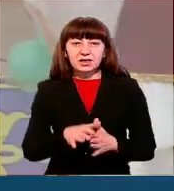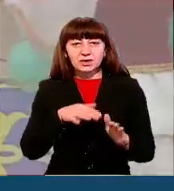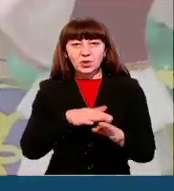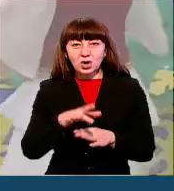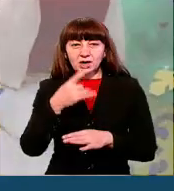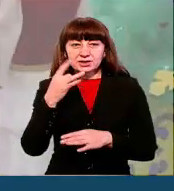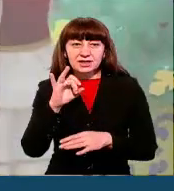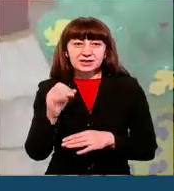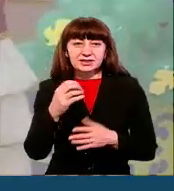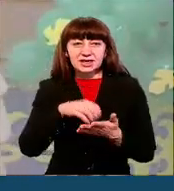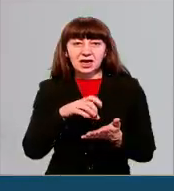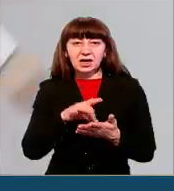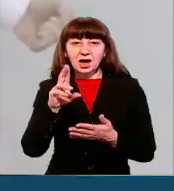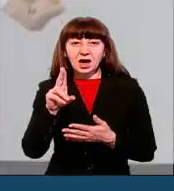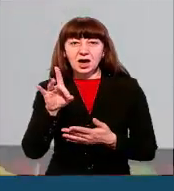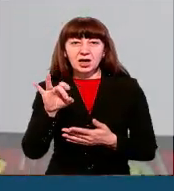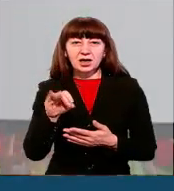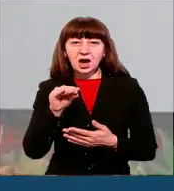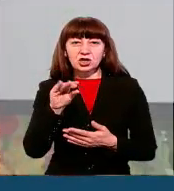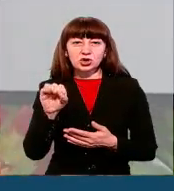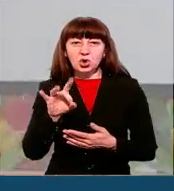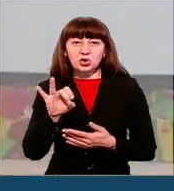казахский национальный танец «Каражорга».